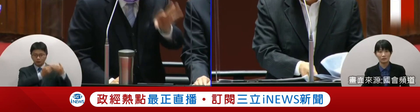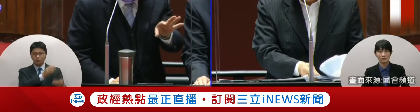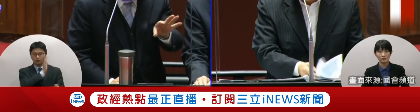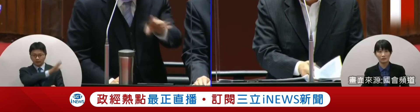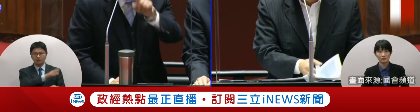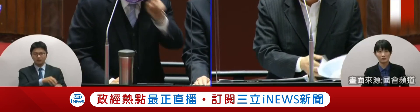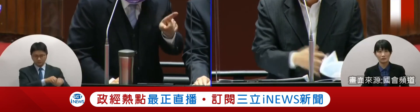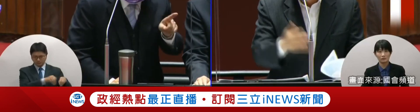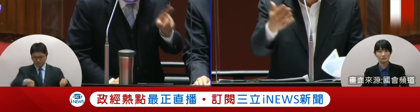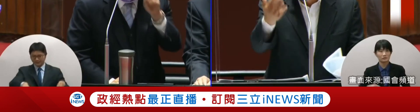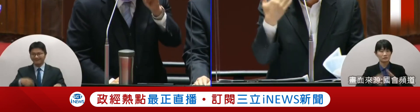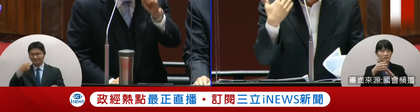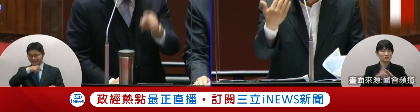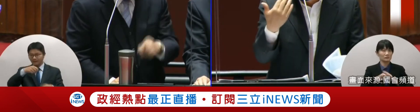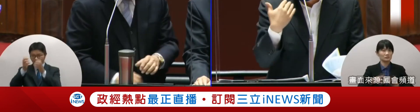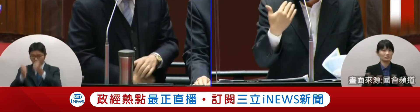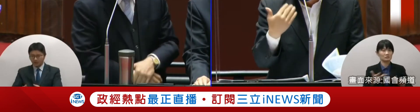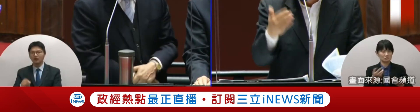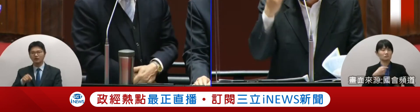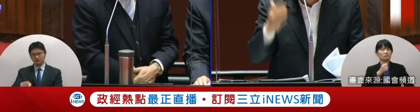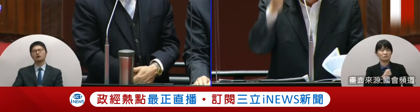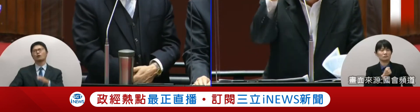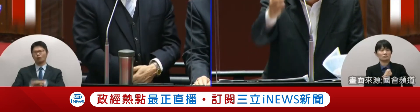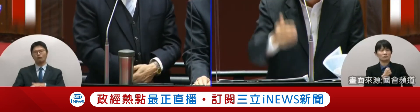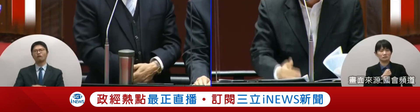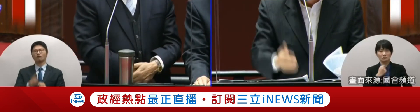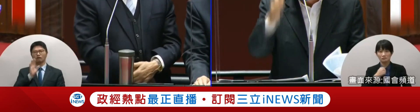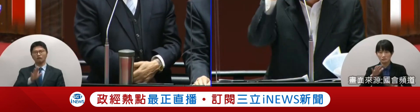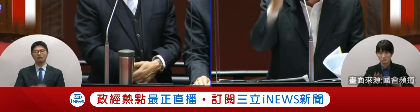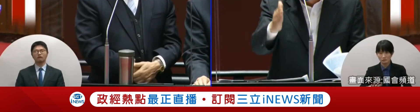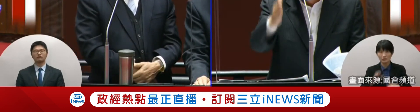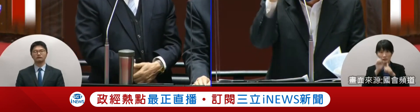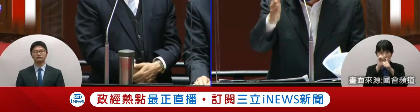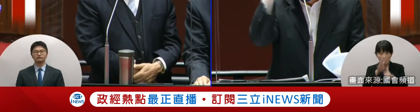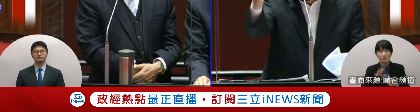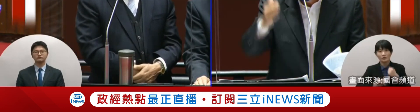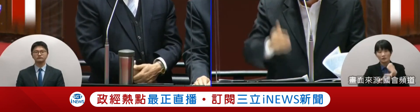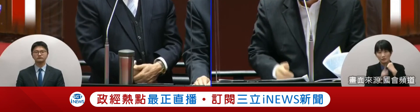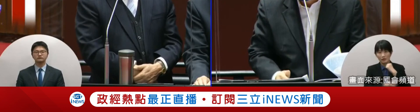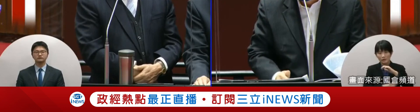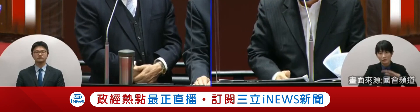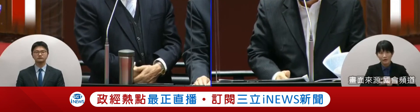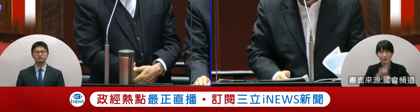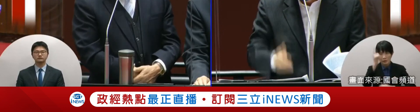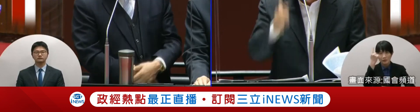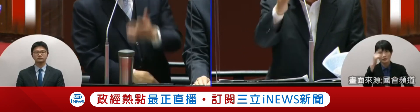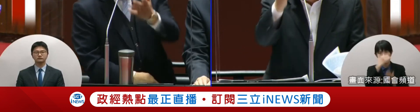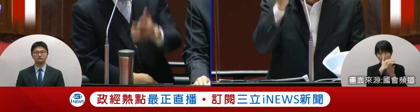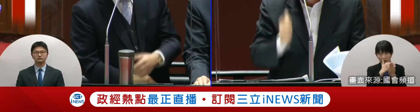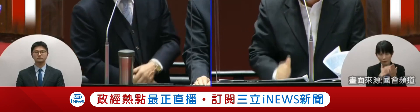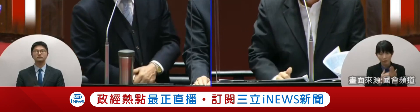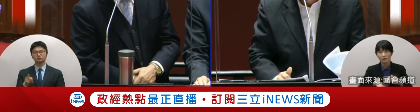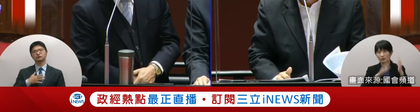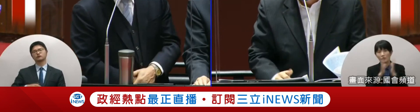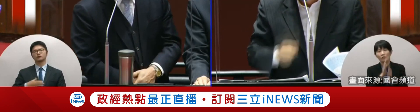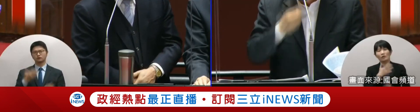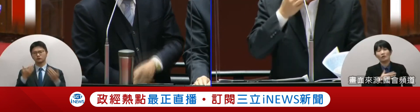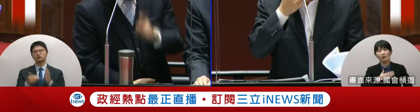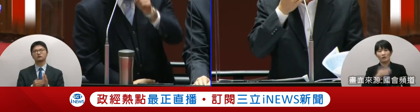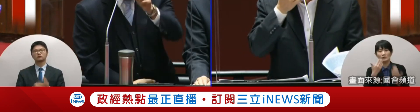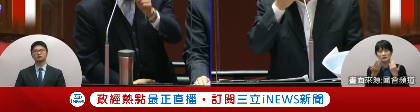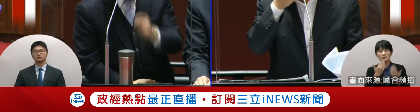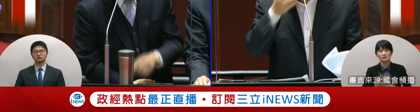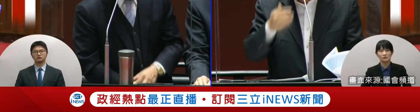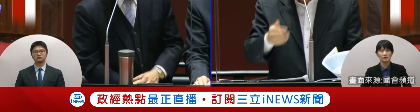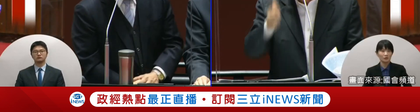为再有没有违法？ 院长，这件事情我理解，所以我就跟你讲，违反哪一个条，我都知道清清楚楚。你还在一直跟我讲这件事情，